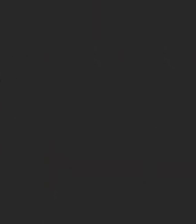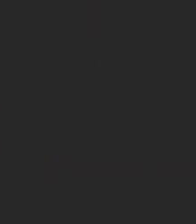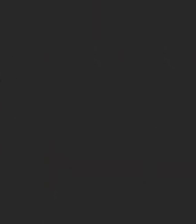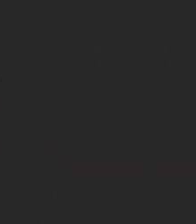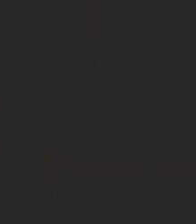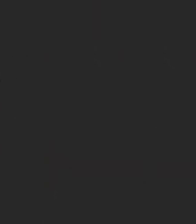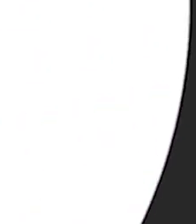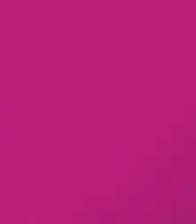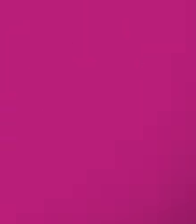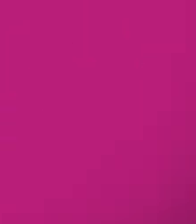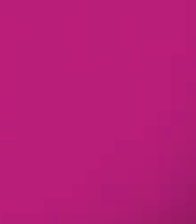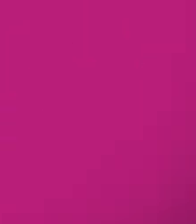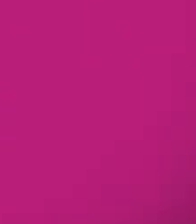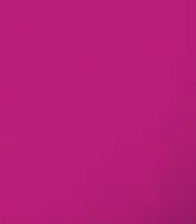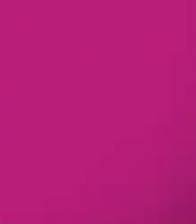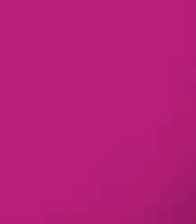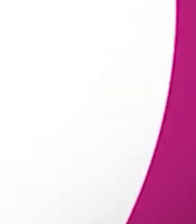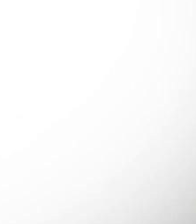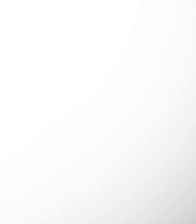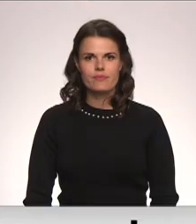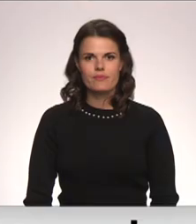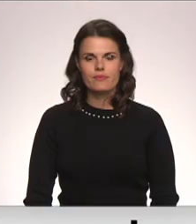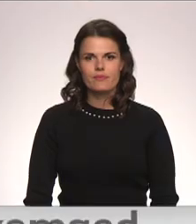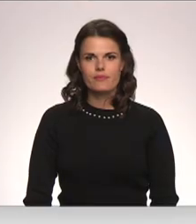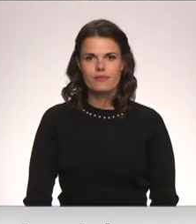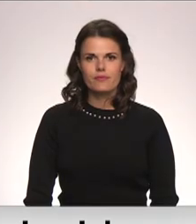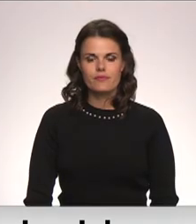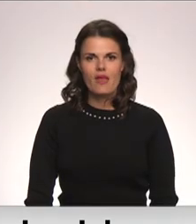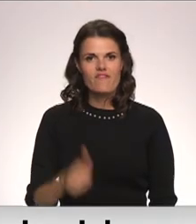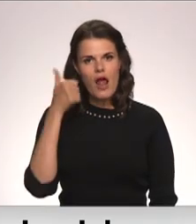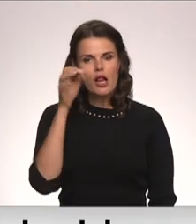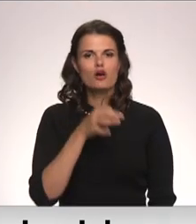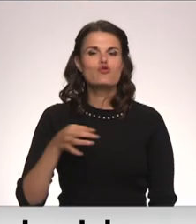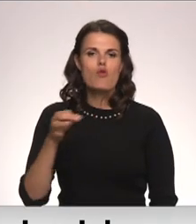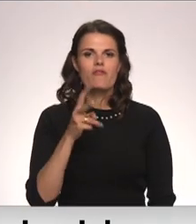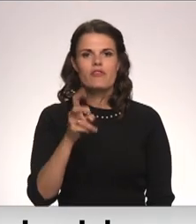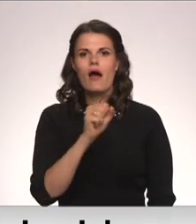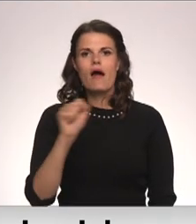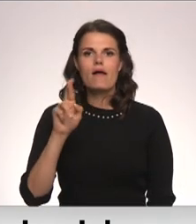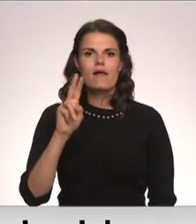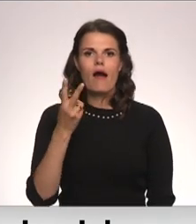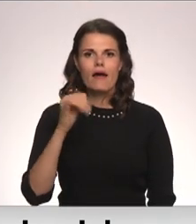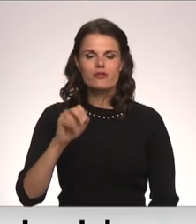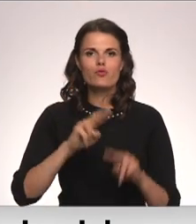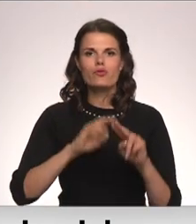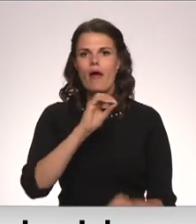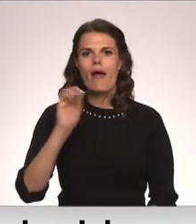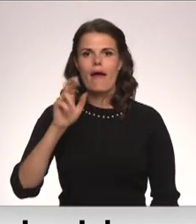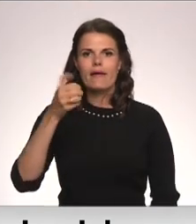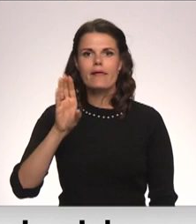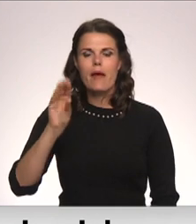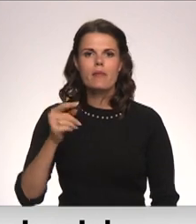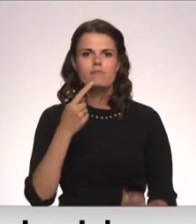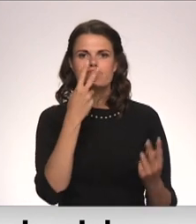Re, viss ēters ir te! Valkas novada Kārķu un Ērģemes pagasta apzināti vairāki